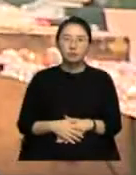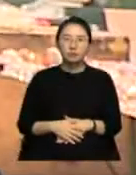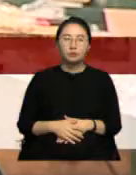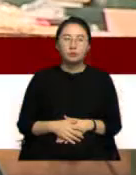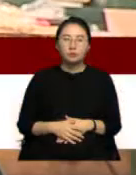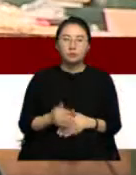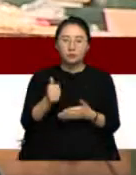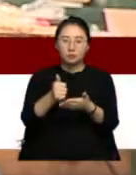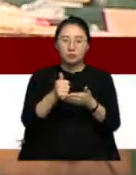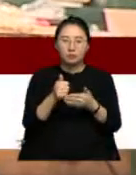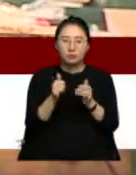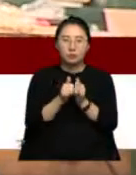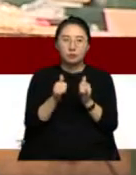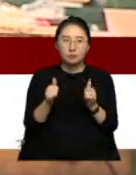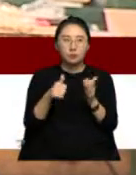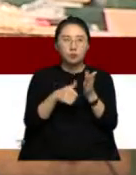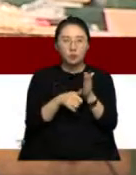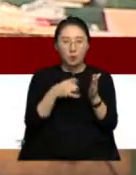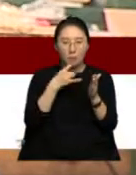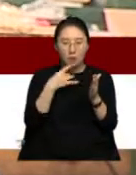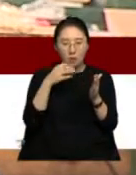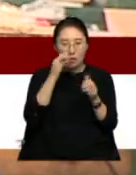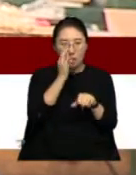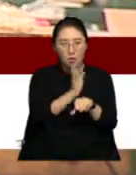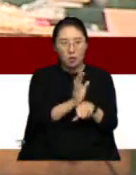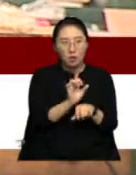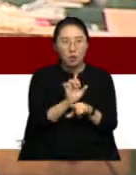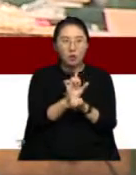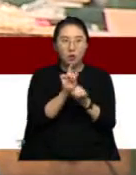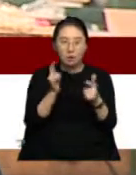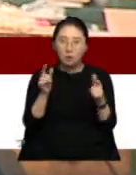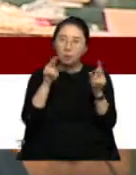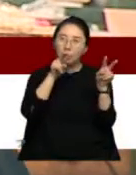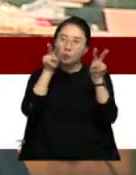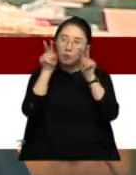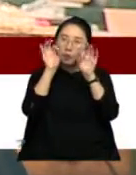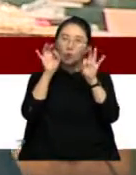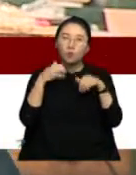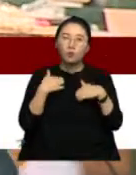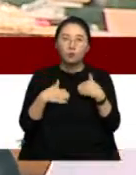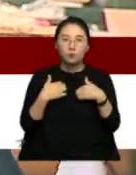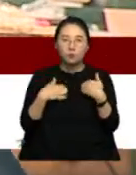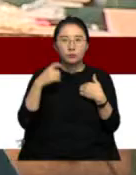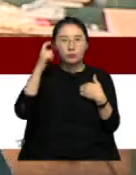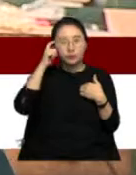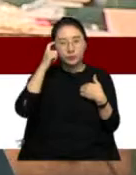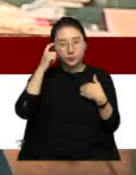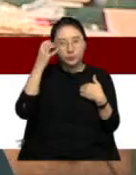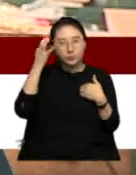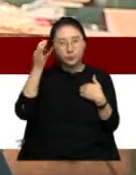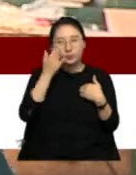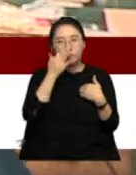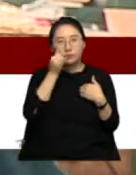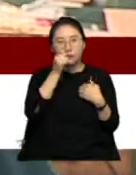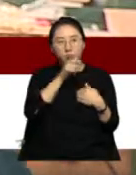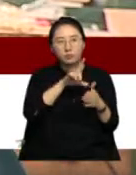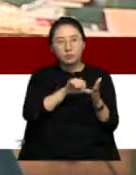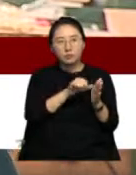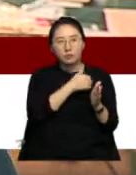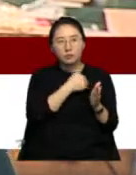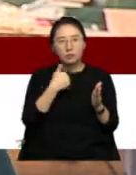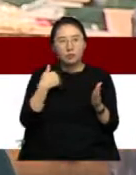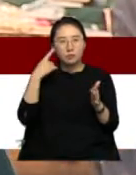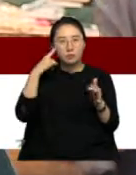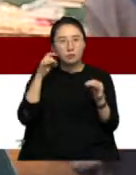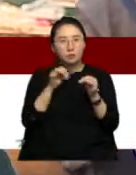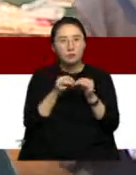시장에 오시는 분들이 시장 물건만 사시는 게 아니라 또 이렇게 보면서 즐거운 생각할 수 있는 그런 시간적인 그런 공간도 제공할